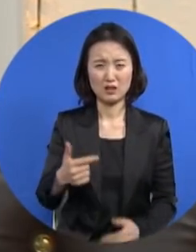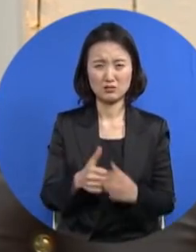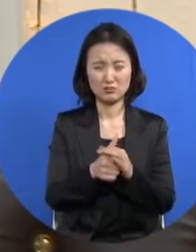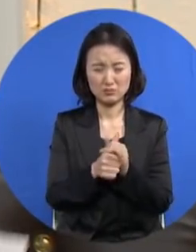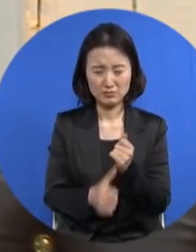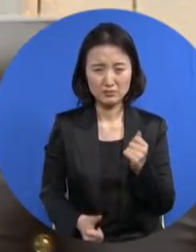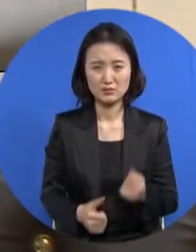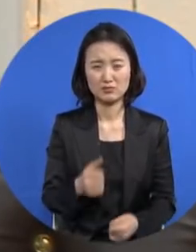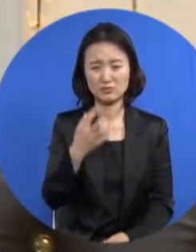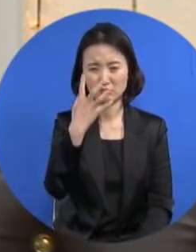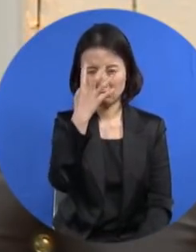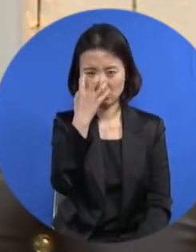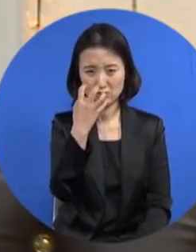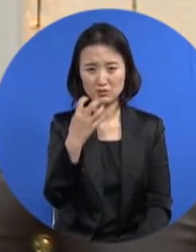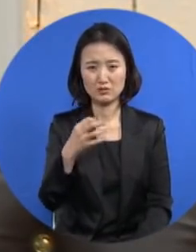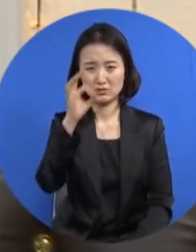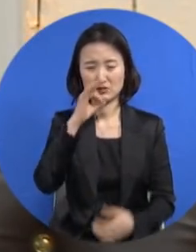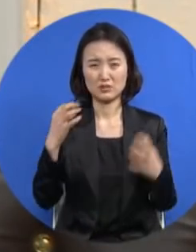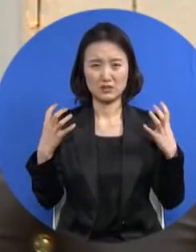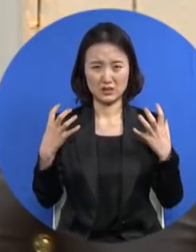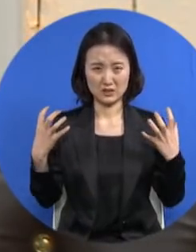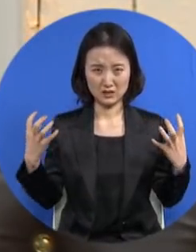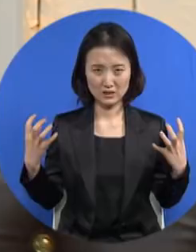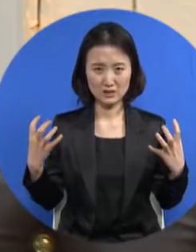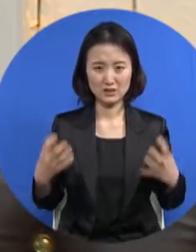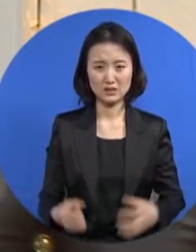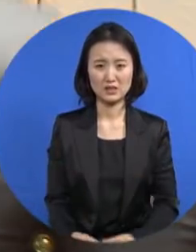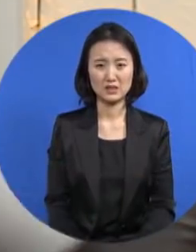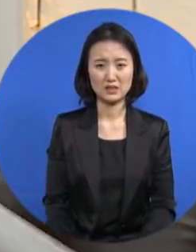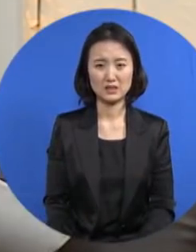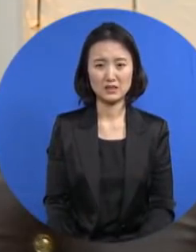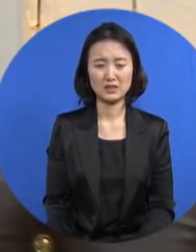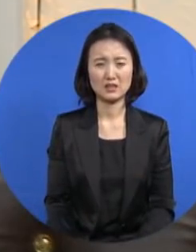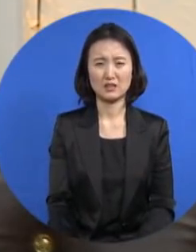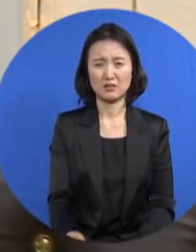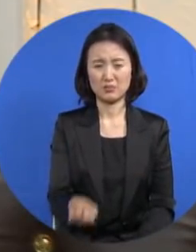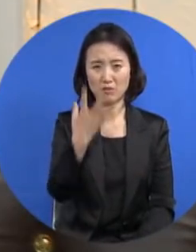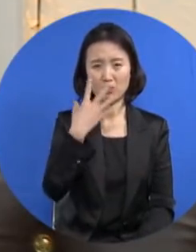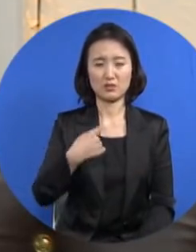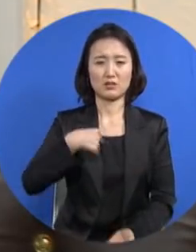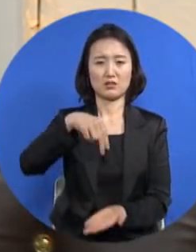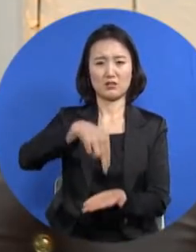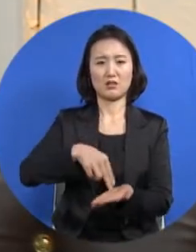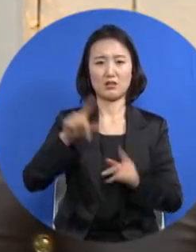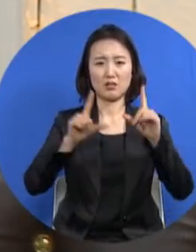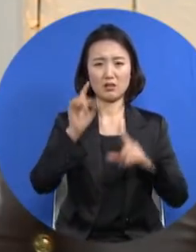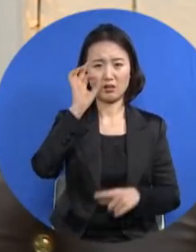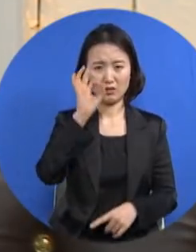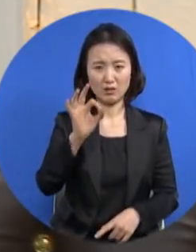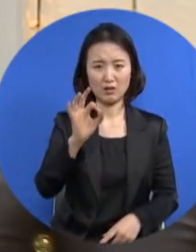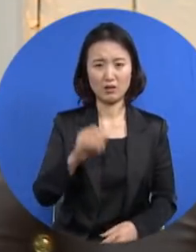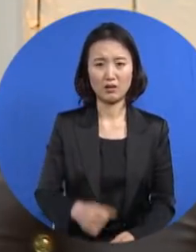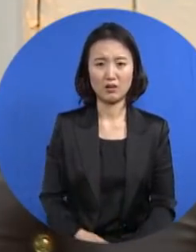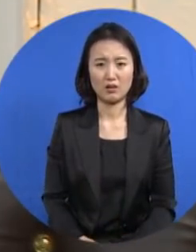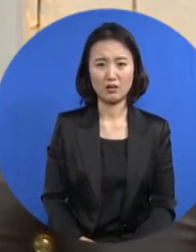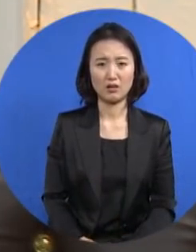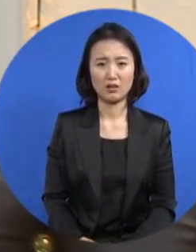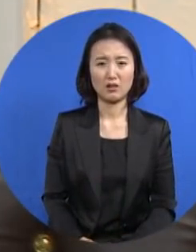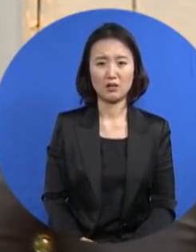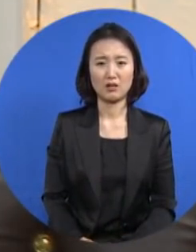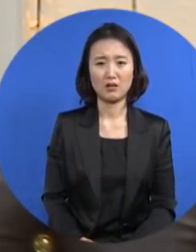우울하고 살찌고 뚱뚱하고 아주 볼품없는 내가 이렇게 있는데 그 옆에 저 앞에